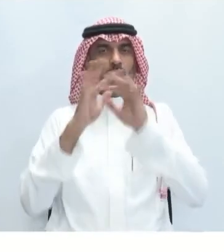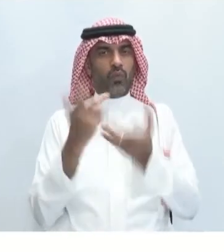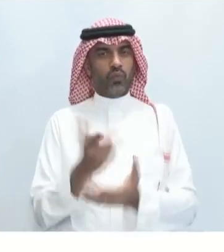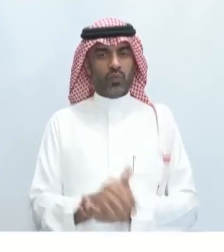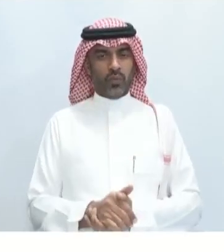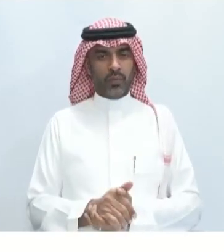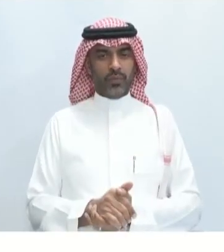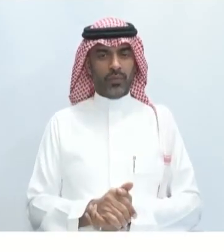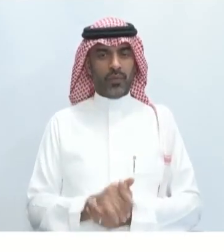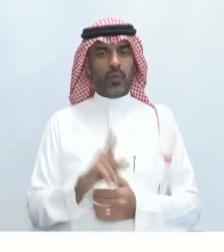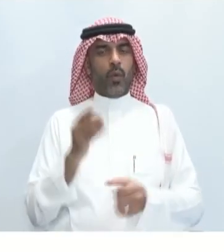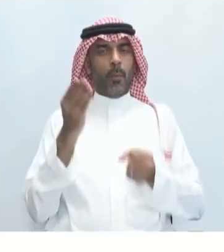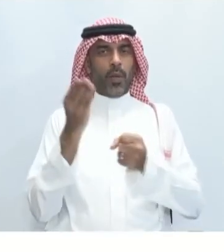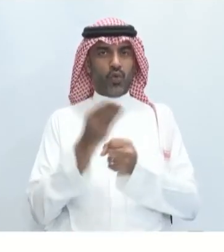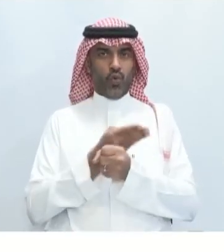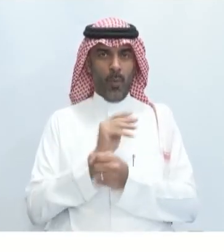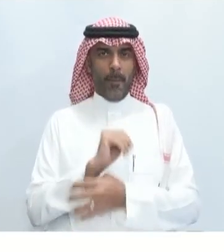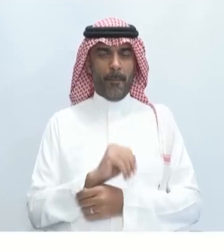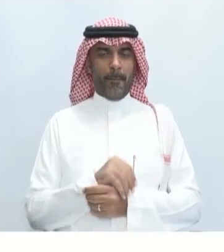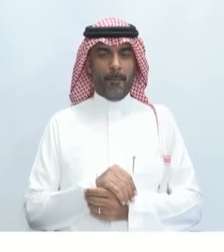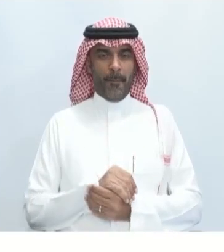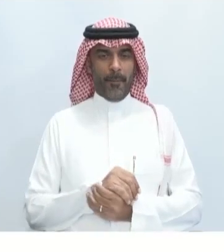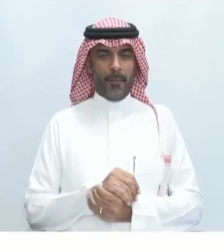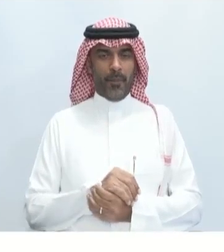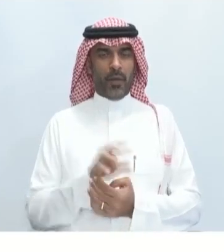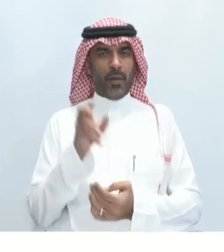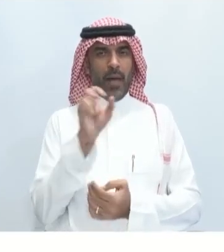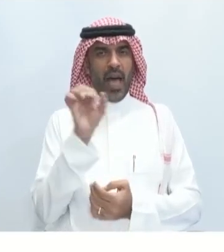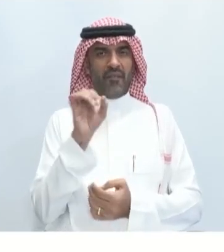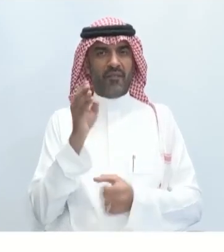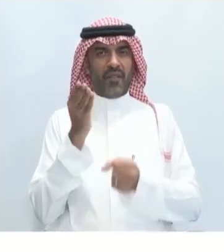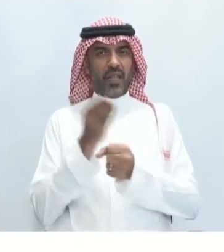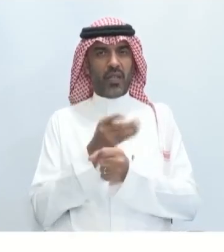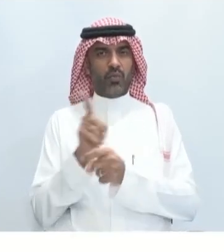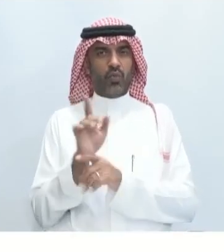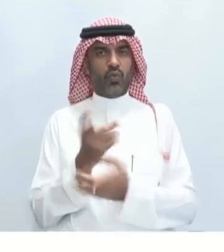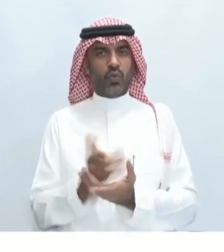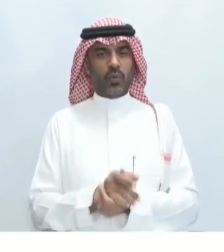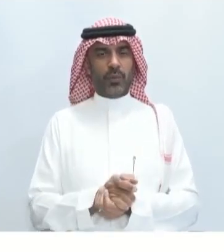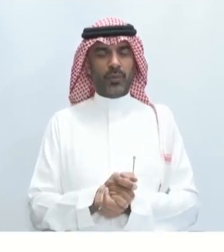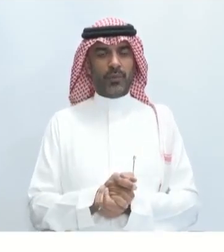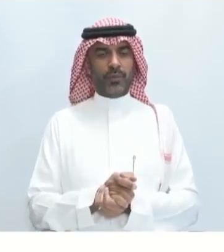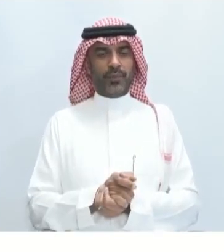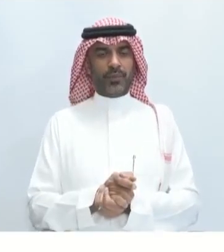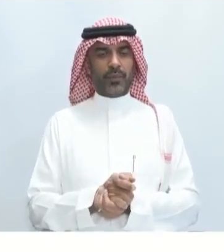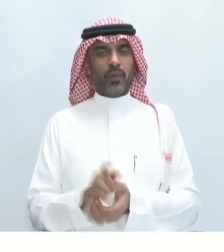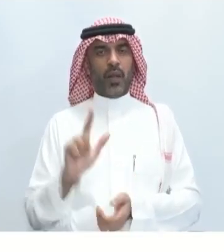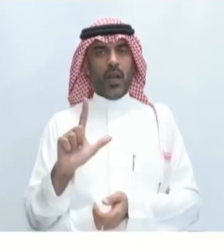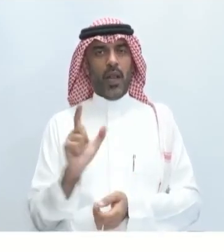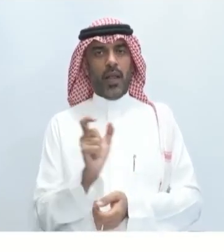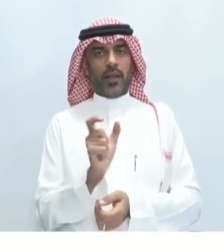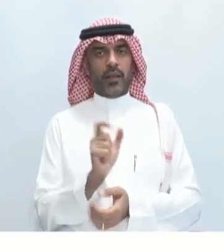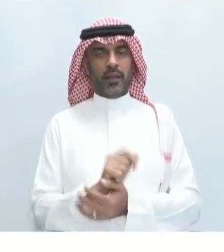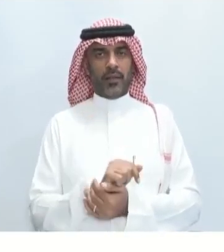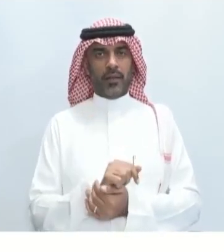وسبق باداه نصب فهو منصوب هل تذكرون حرف النصب هو الحرف هو لن